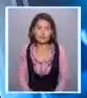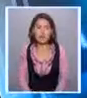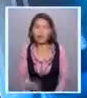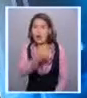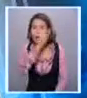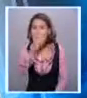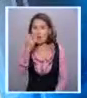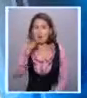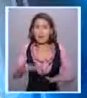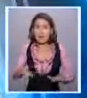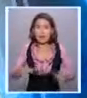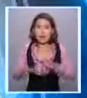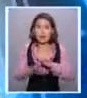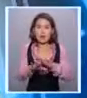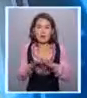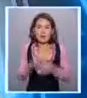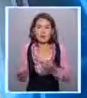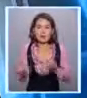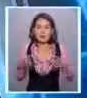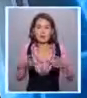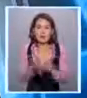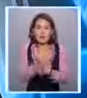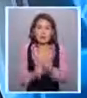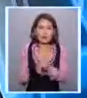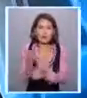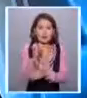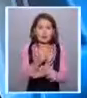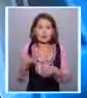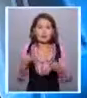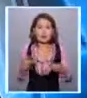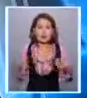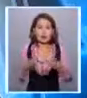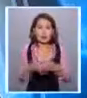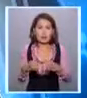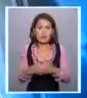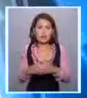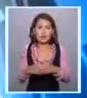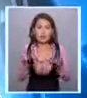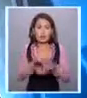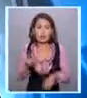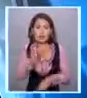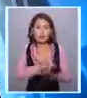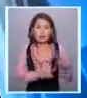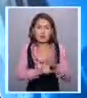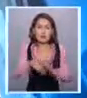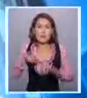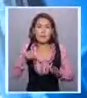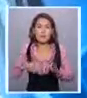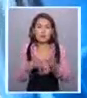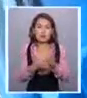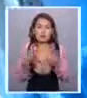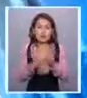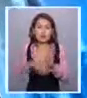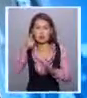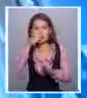Ал Монголияда парламенттік сайлауда билеуші партияны озып, жеңіске жеткен демократиялық партия енді коалициялық үкімет құрмақ. 1990 жылы